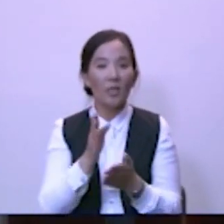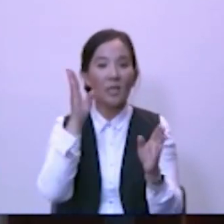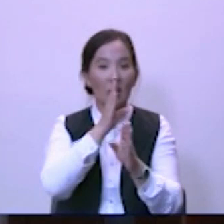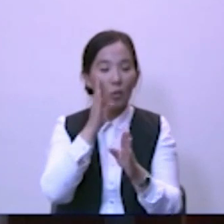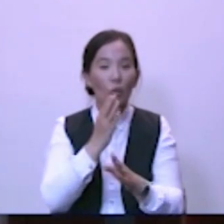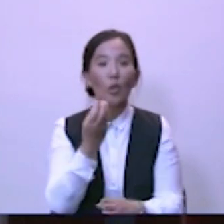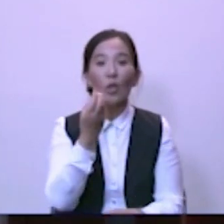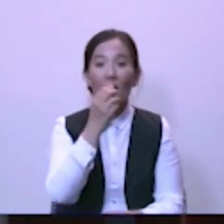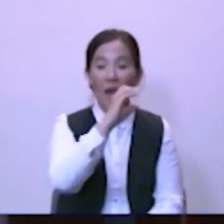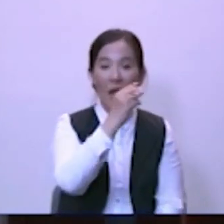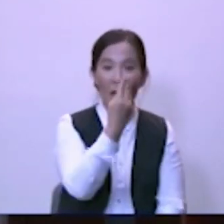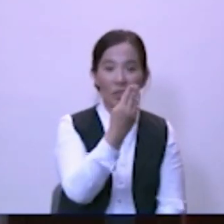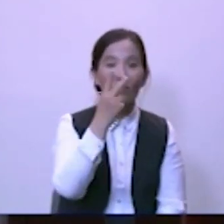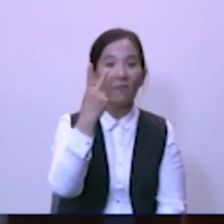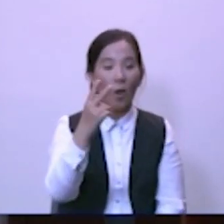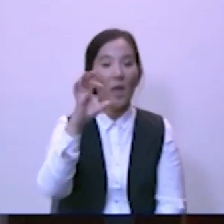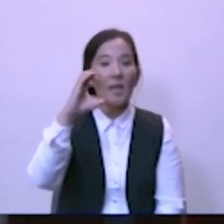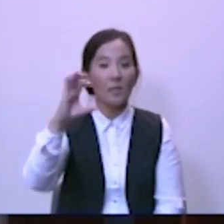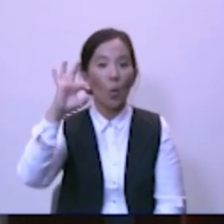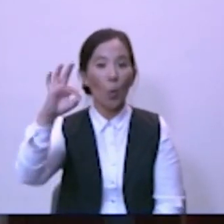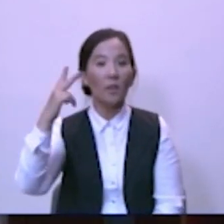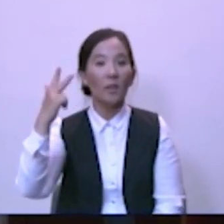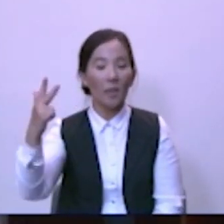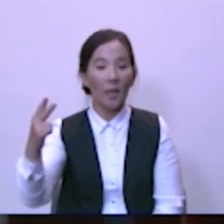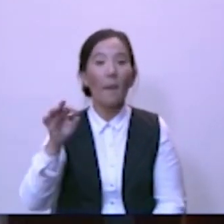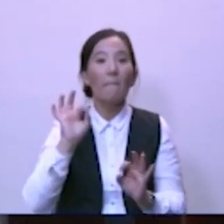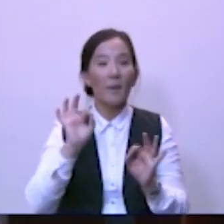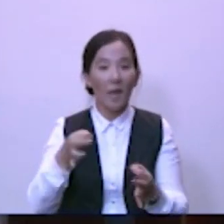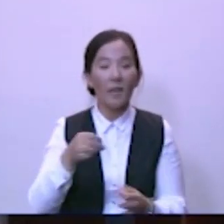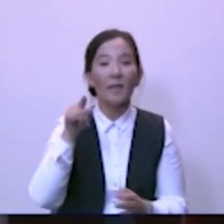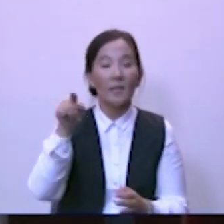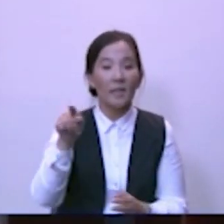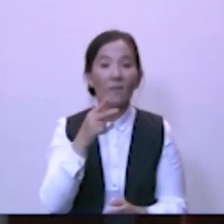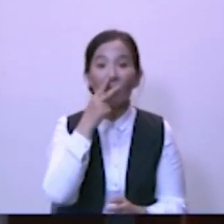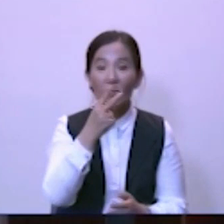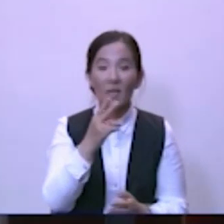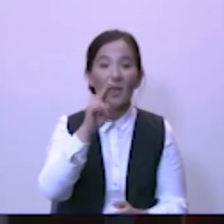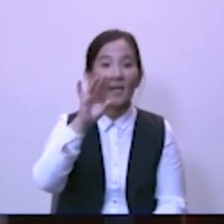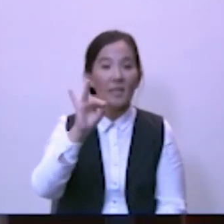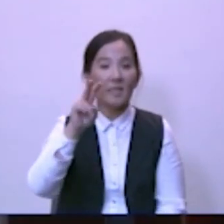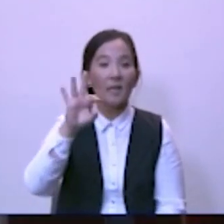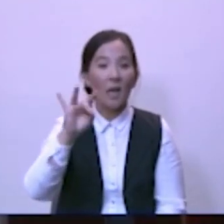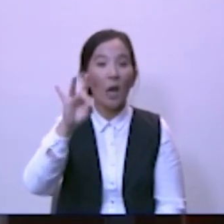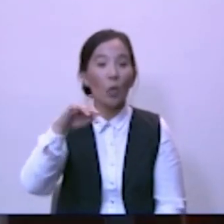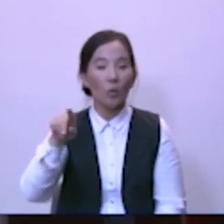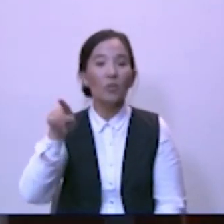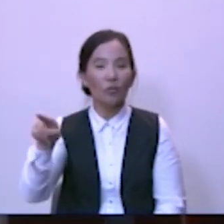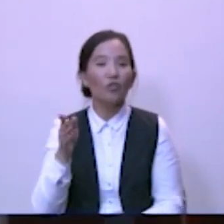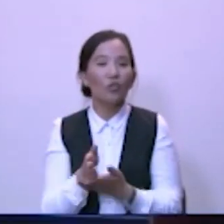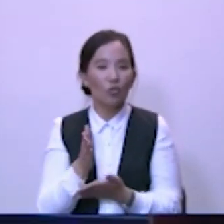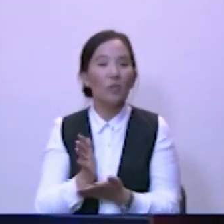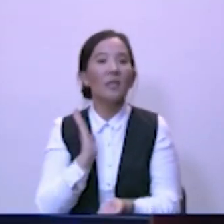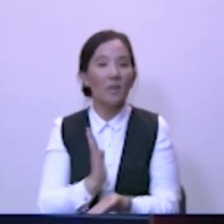раз h2s от 3 правильно вы слышите кислород поэтому она относится кислород содержащим